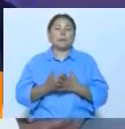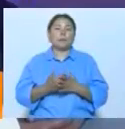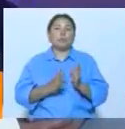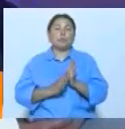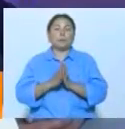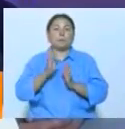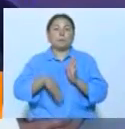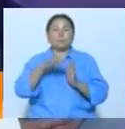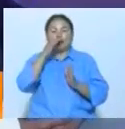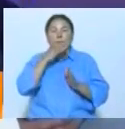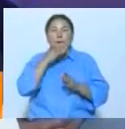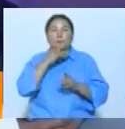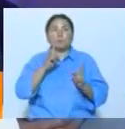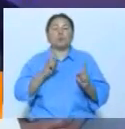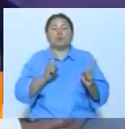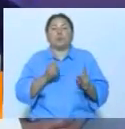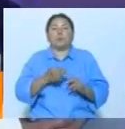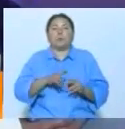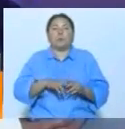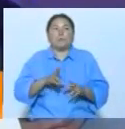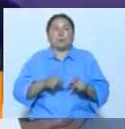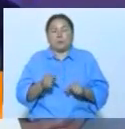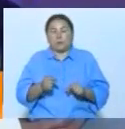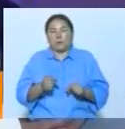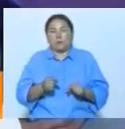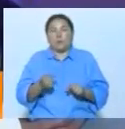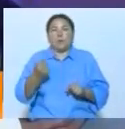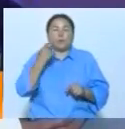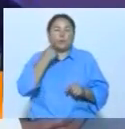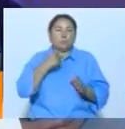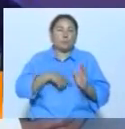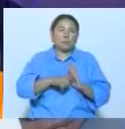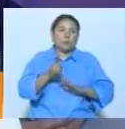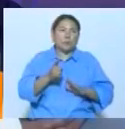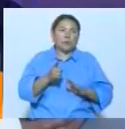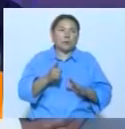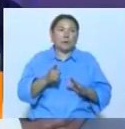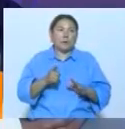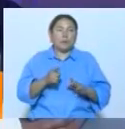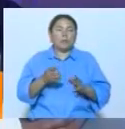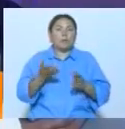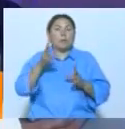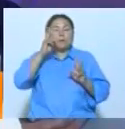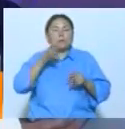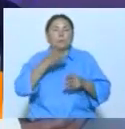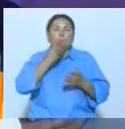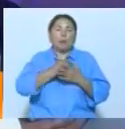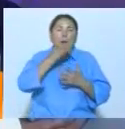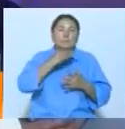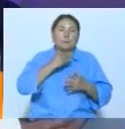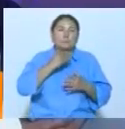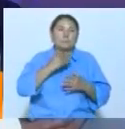өсе-өсе әкесінің ренішін өседі, бір өмірге бір ренішін өседі, психологиялық травмалар, сосын ертең ол